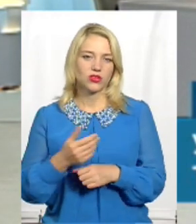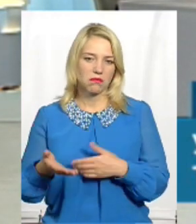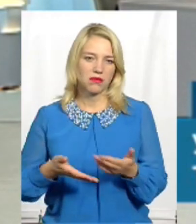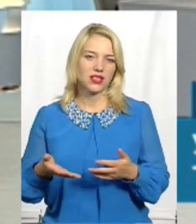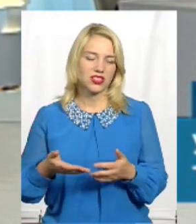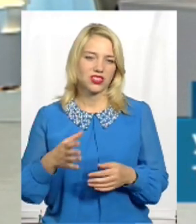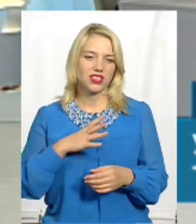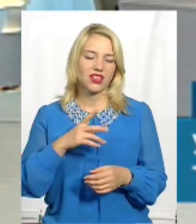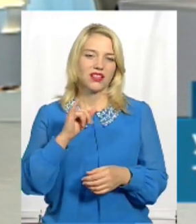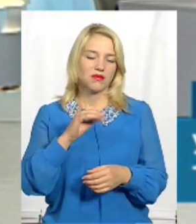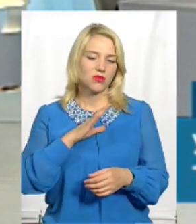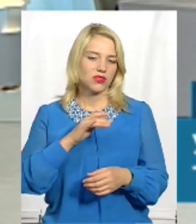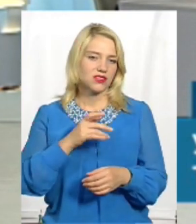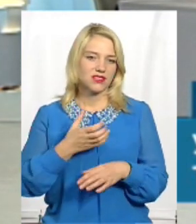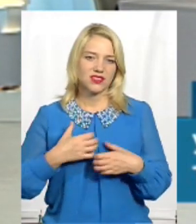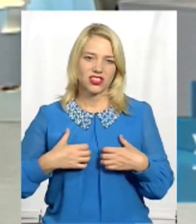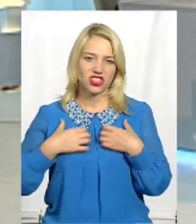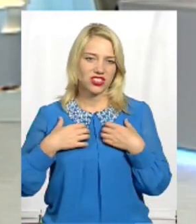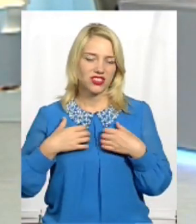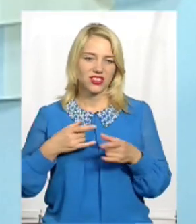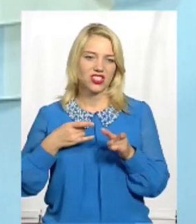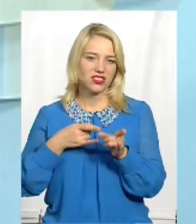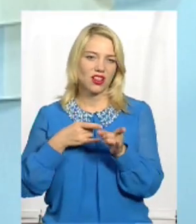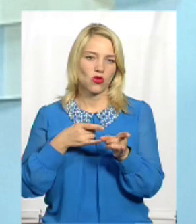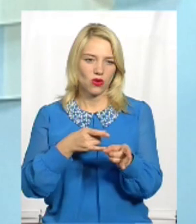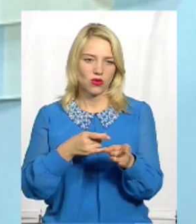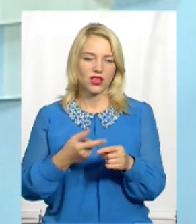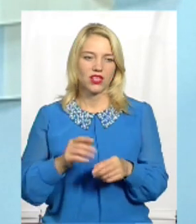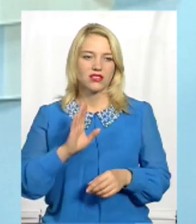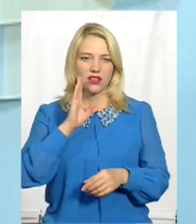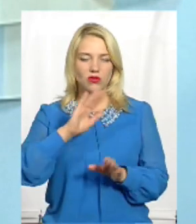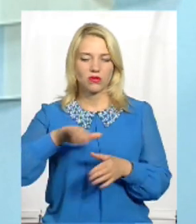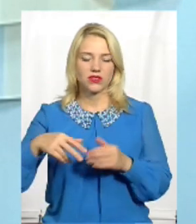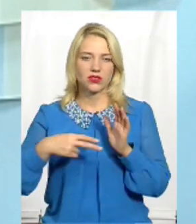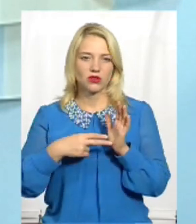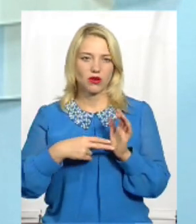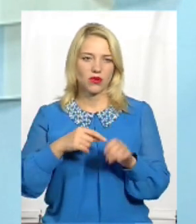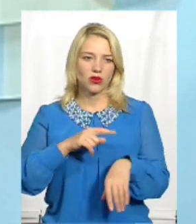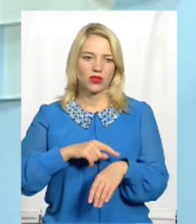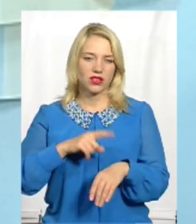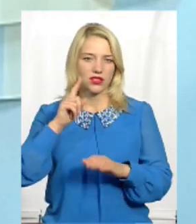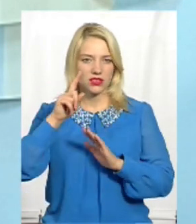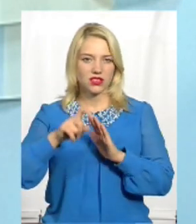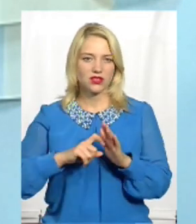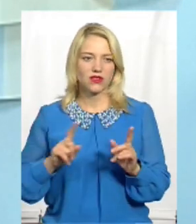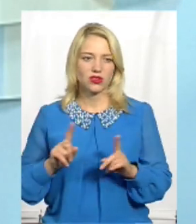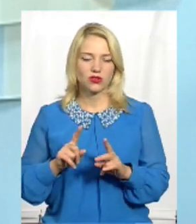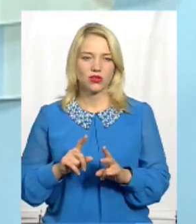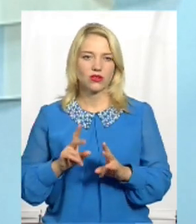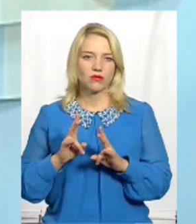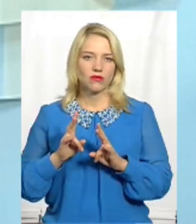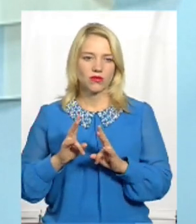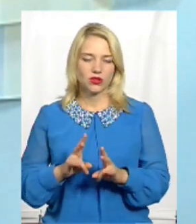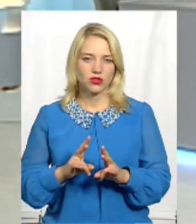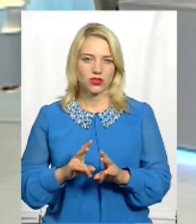були страшні затори. Що відбулося? Зранку, близько 7 години, з'ясувалося, що пошкоджено. Ми